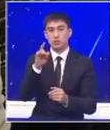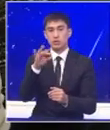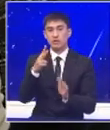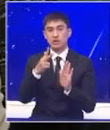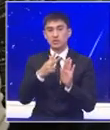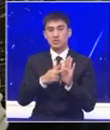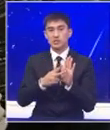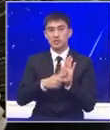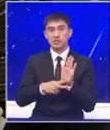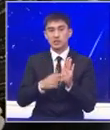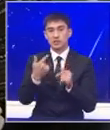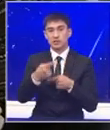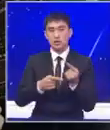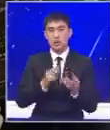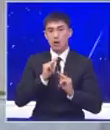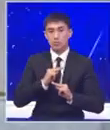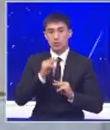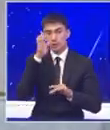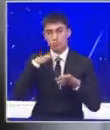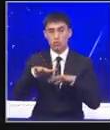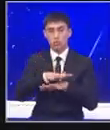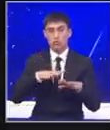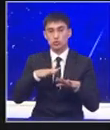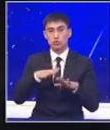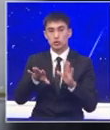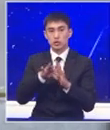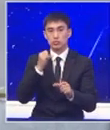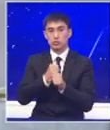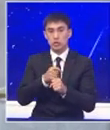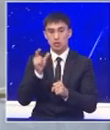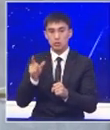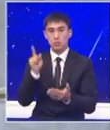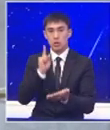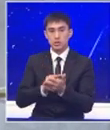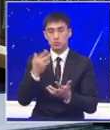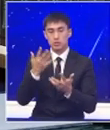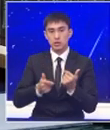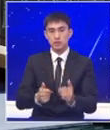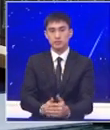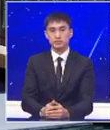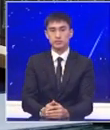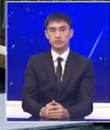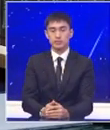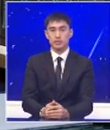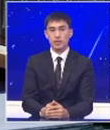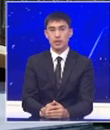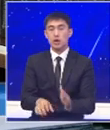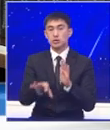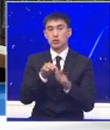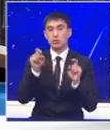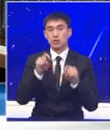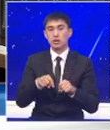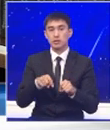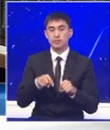80-нің сеңгіріндегі қарымды қайраткер ел болашағы үшін таңдауымды жасауды азаматтық парызым деп санайды. Сайлауға келген, дауыс